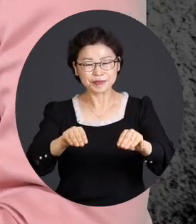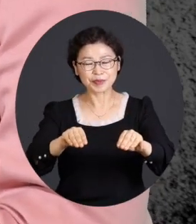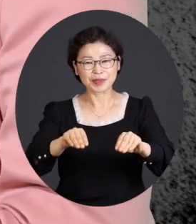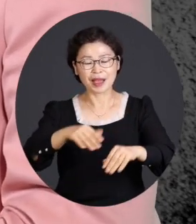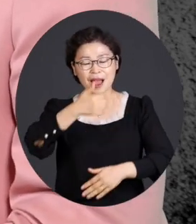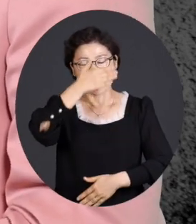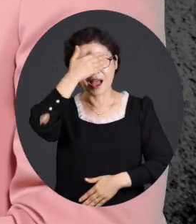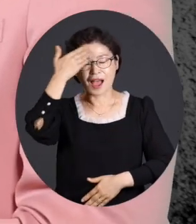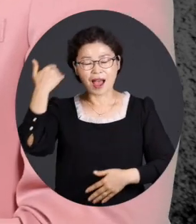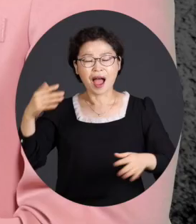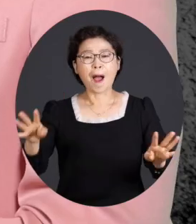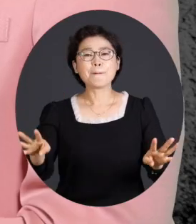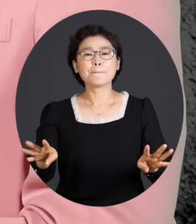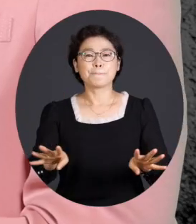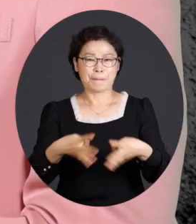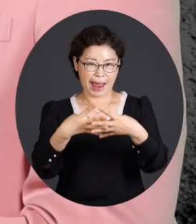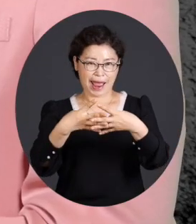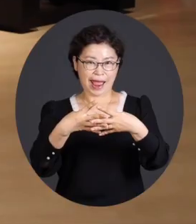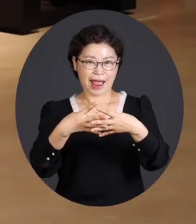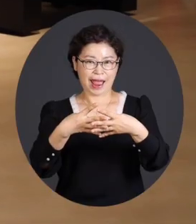극적으로 합의합니다.